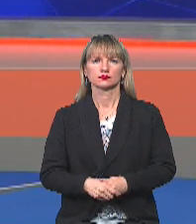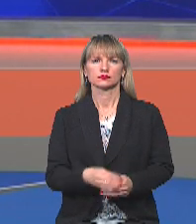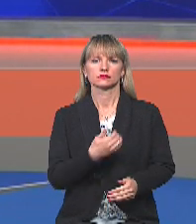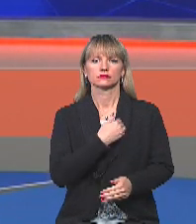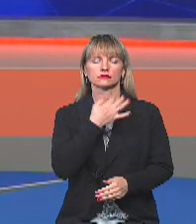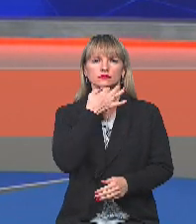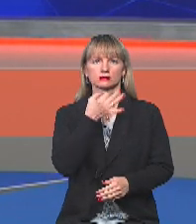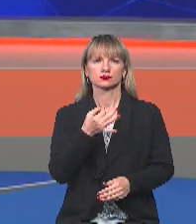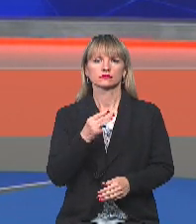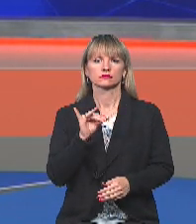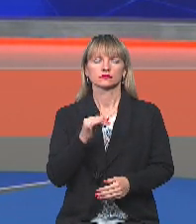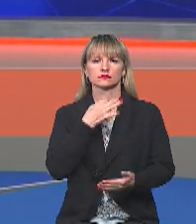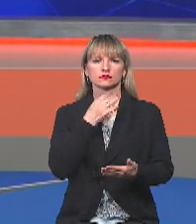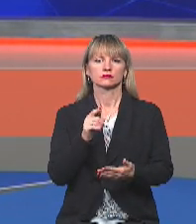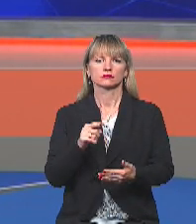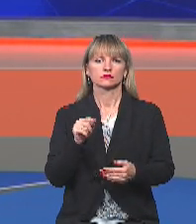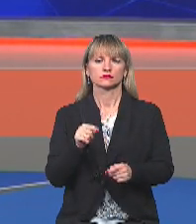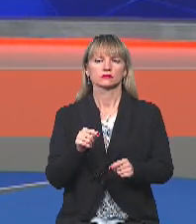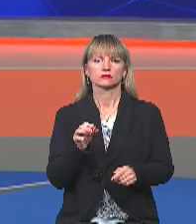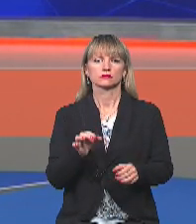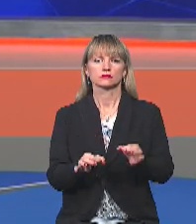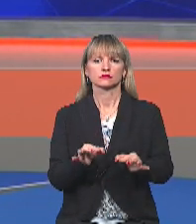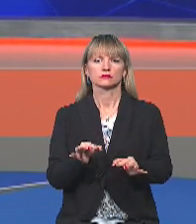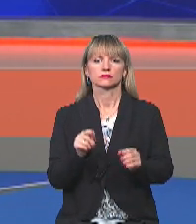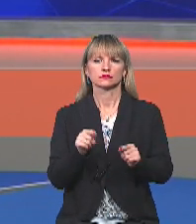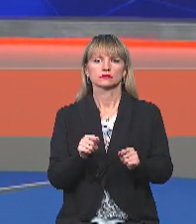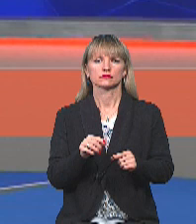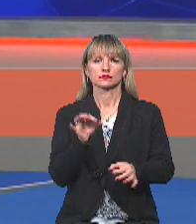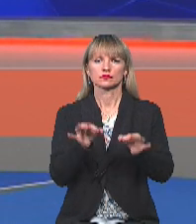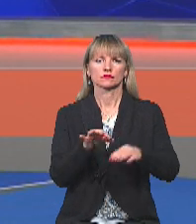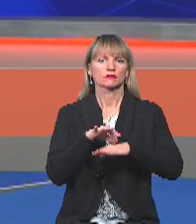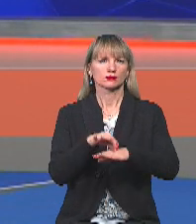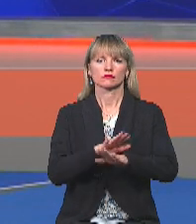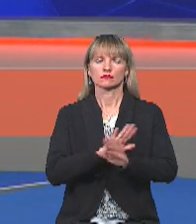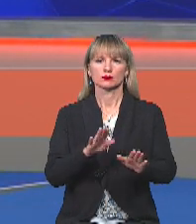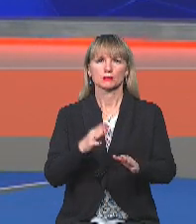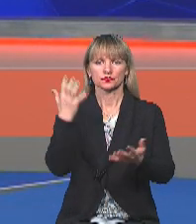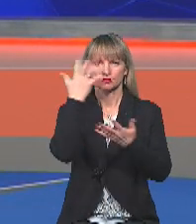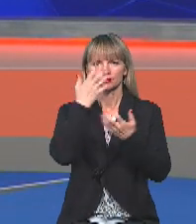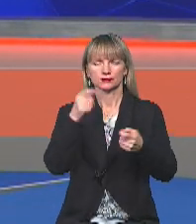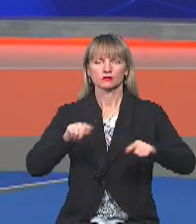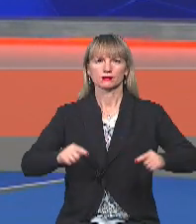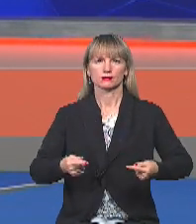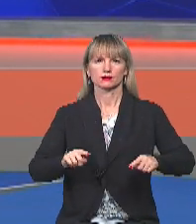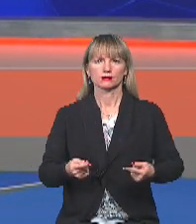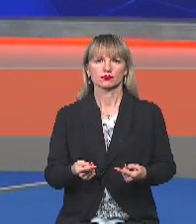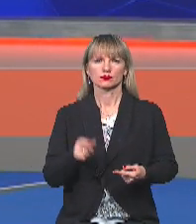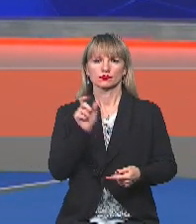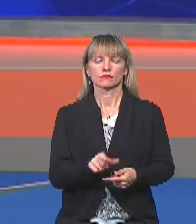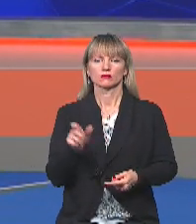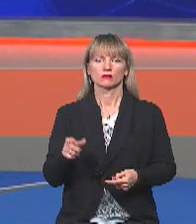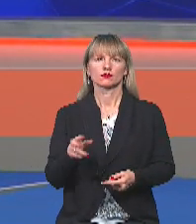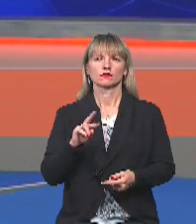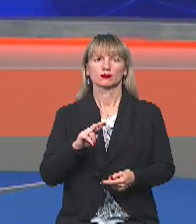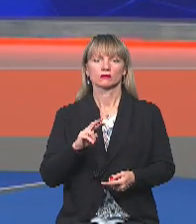Хочу сказати і відмітити, судді тоді не проводили нічних арештувань затриманих, як